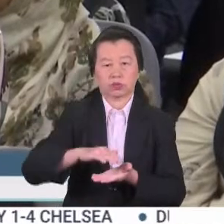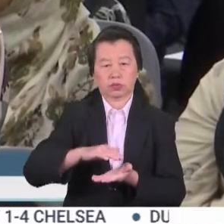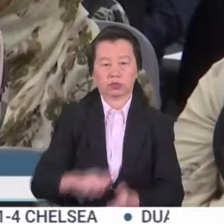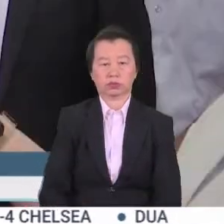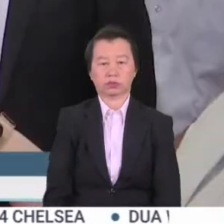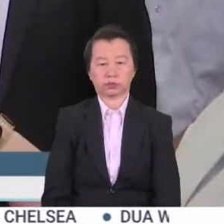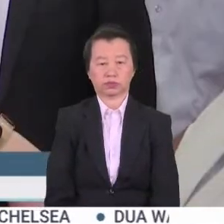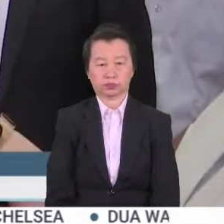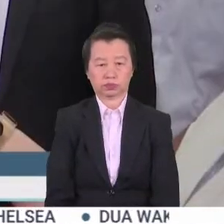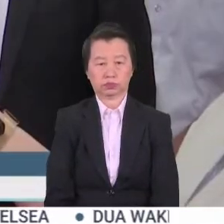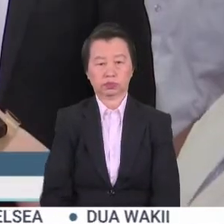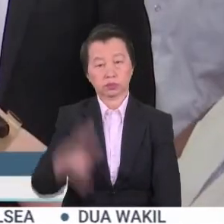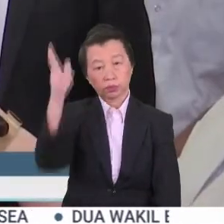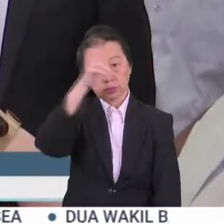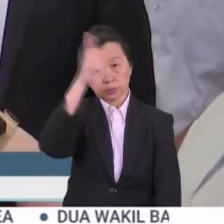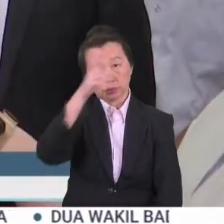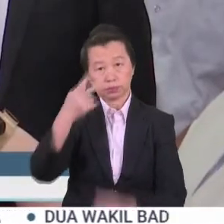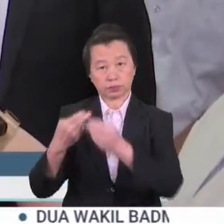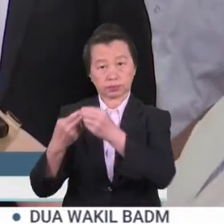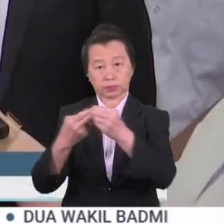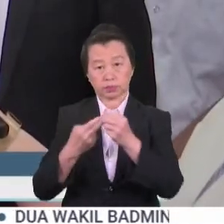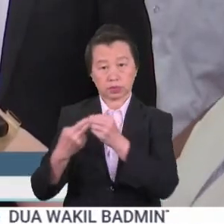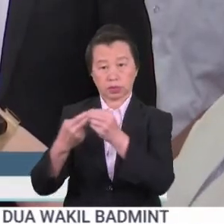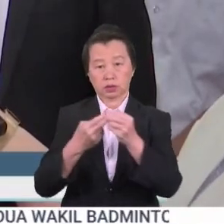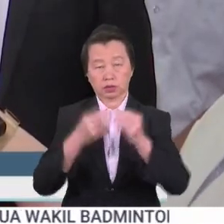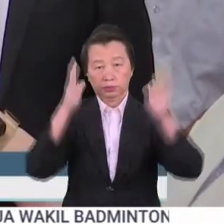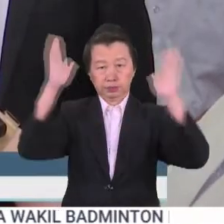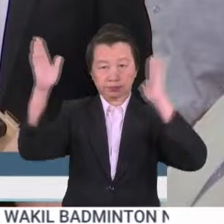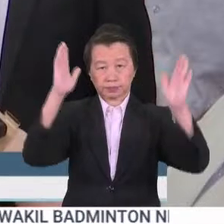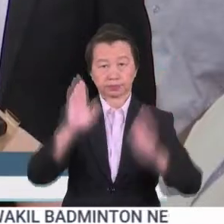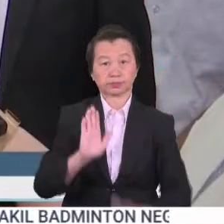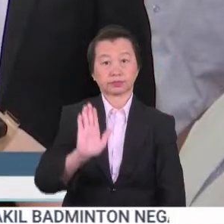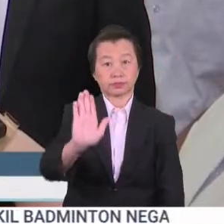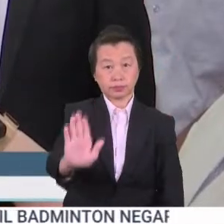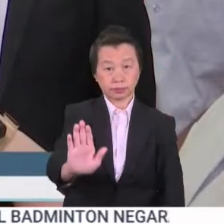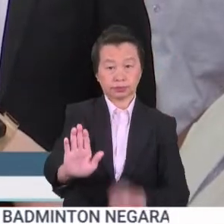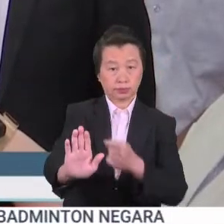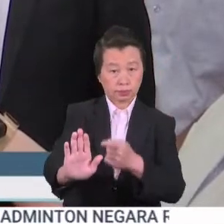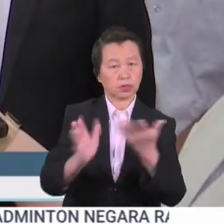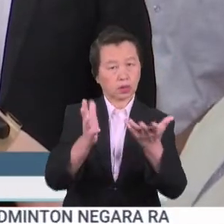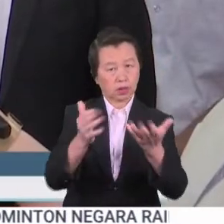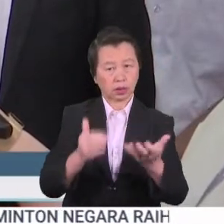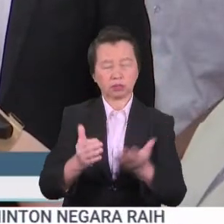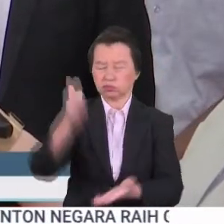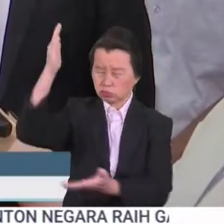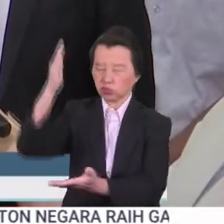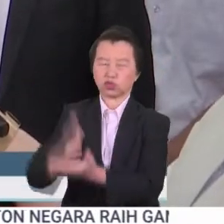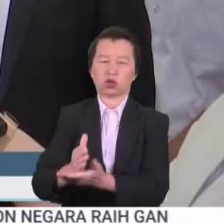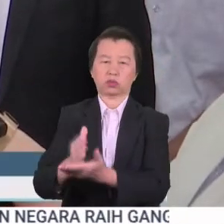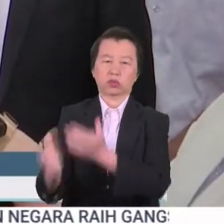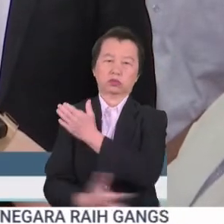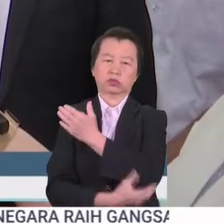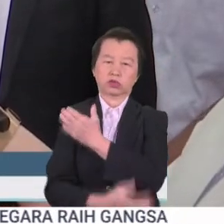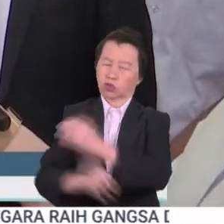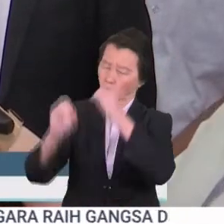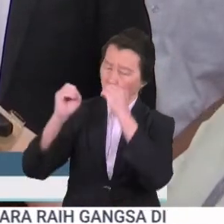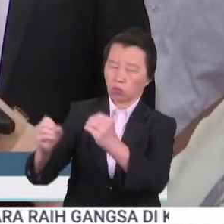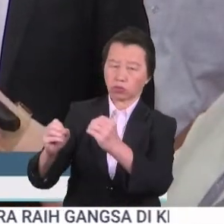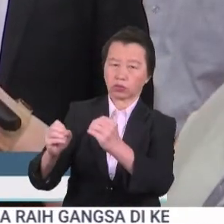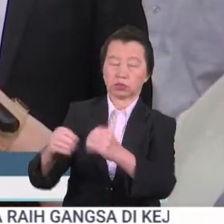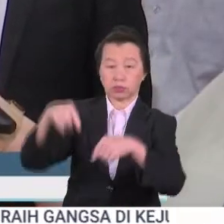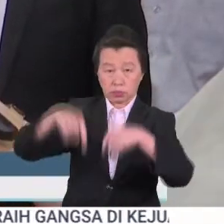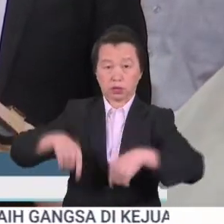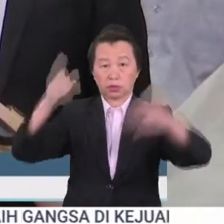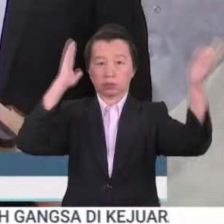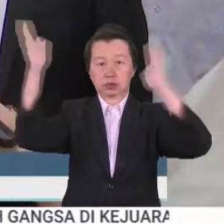ini kerajaan perpaduan Malaysia Madani ingin menoktahkan kemiskinan Tegar di